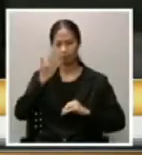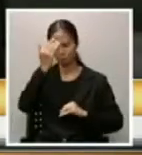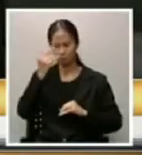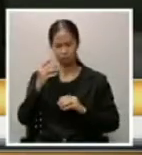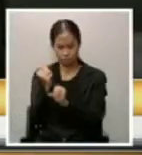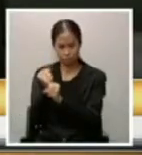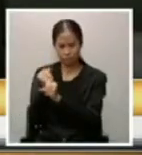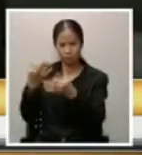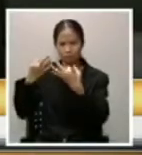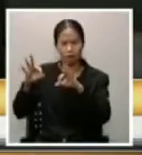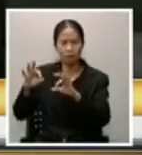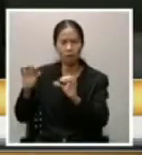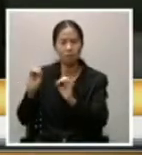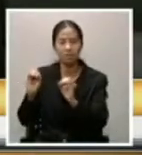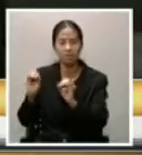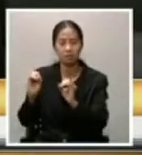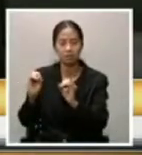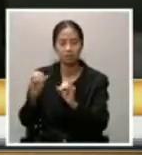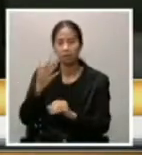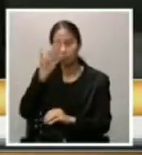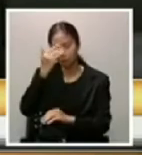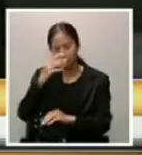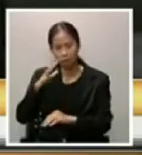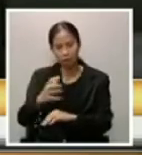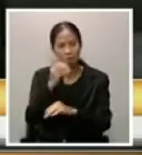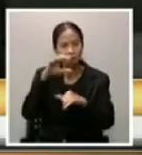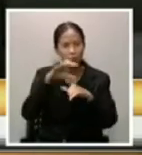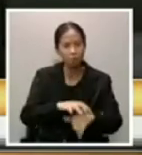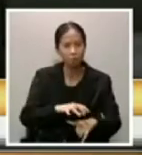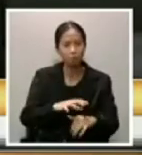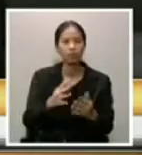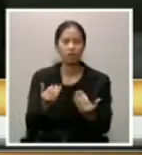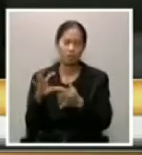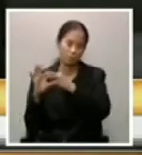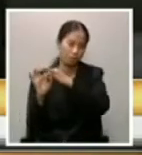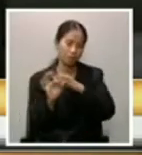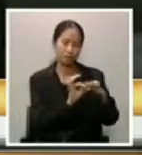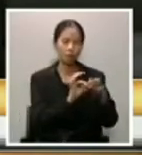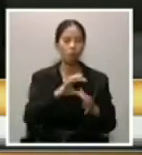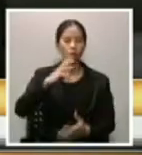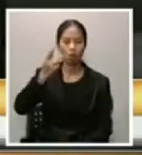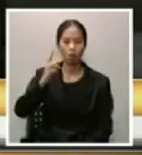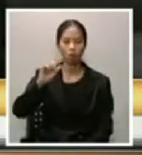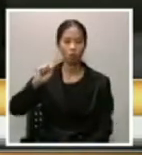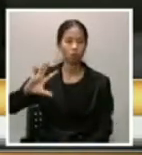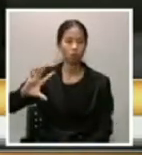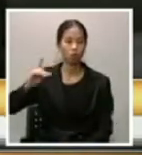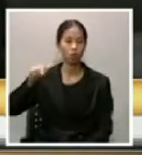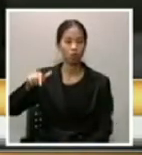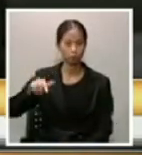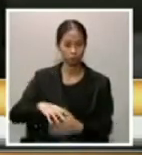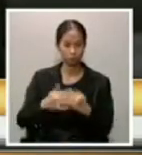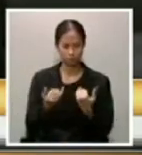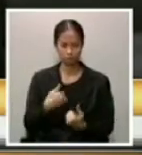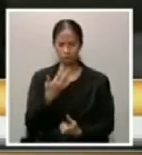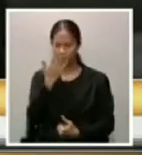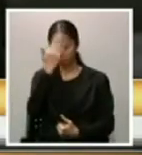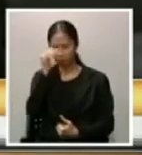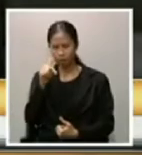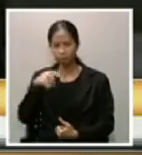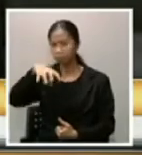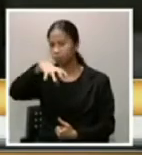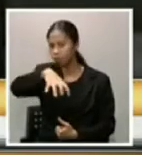างการเมืองเพราะล้วนมีที่มาที่จะโยงกับคสช.ทั้งสิ้นดังนั้นไม่ต้องแปลกใจครับที่องค์กรอิสระปัจจุบัน